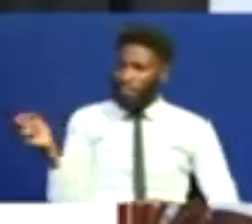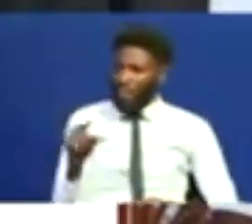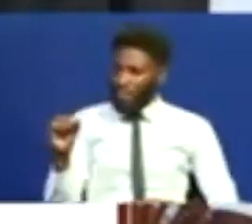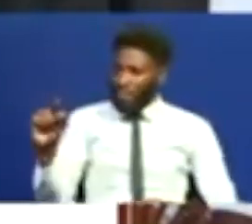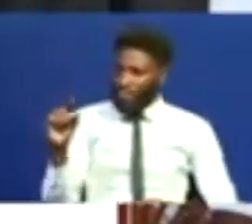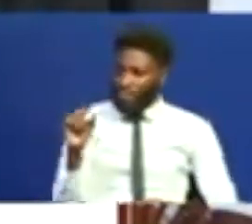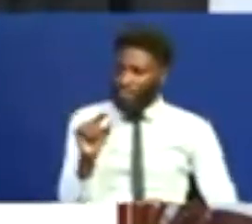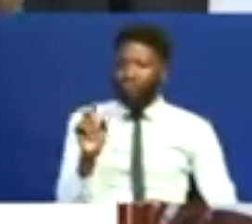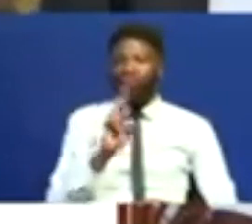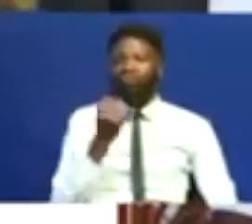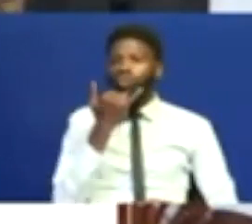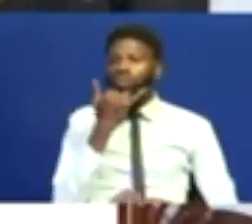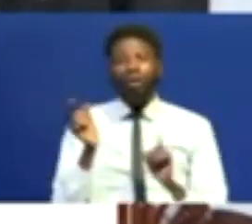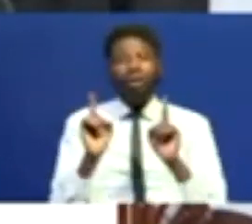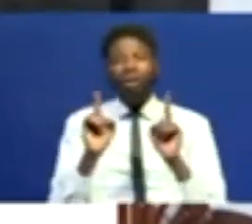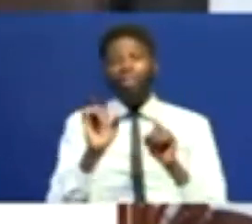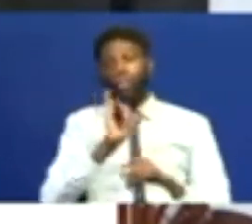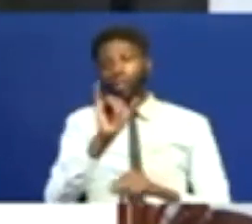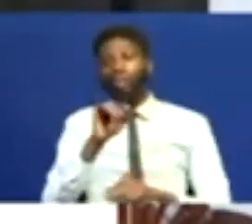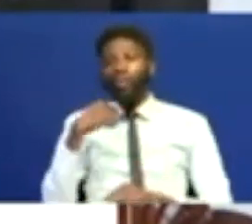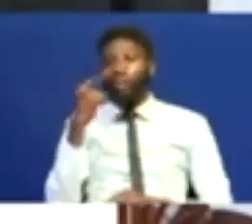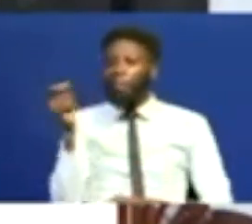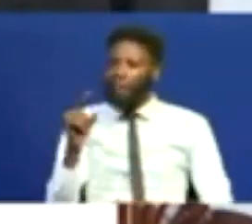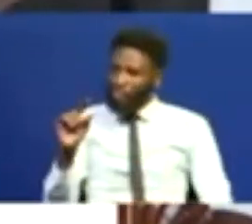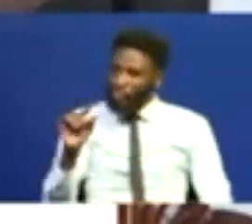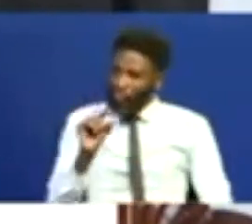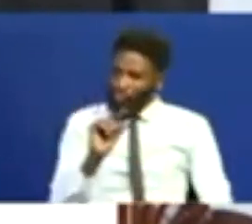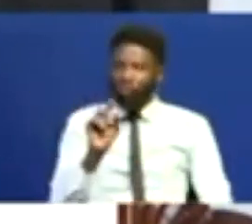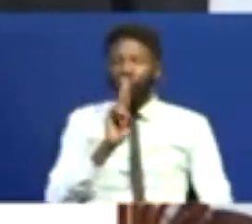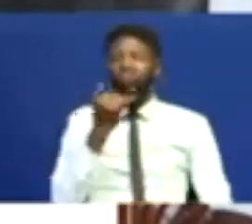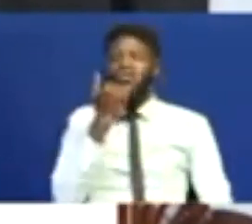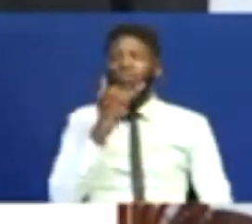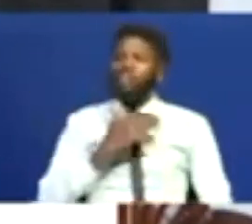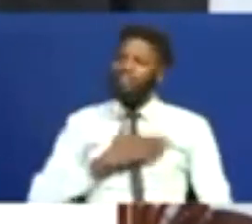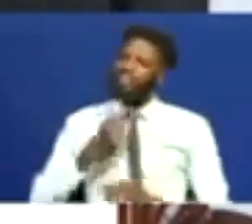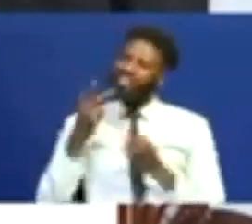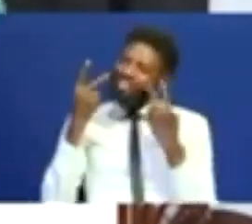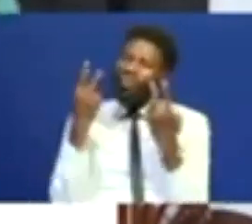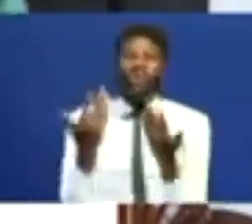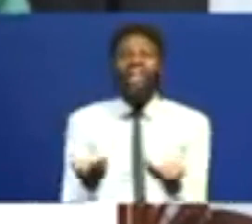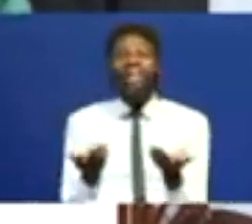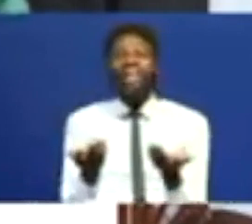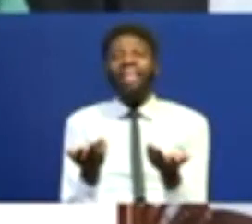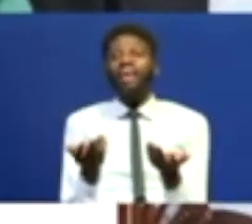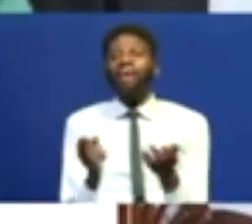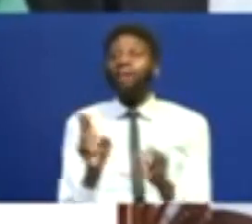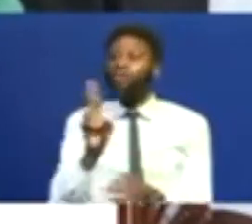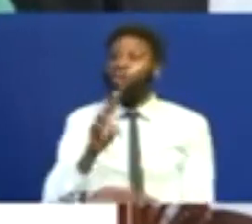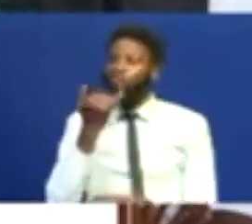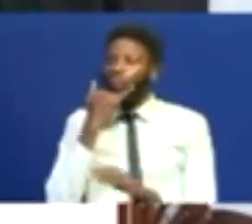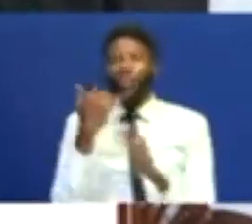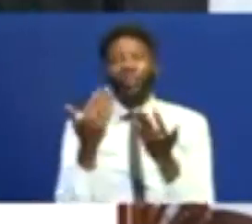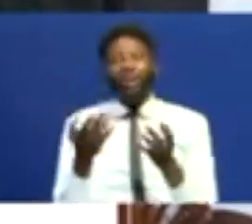us. So those who misuse the little, please, can you check? It is too little to misuse. We